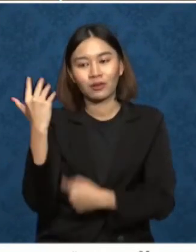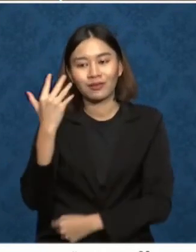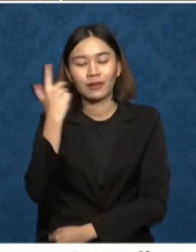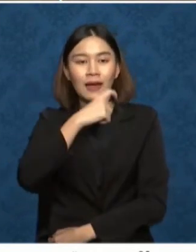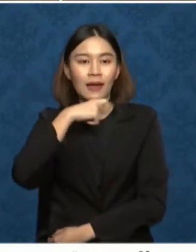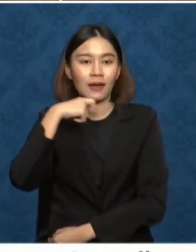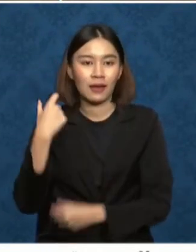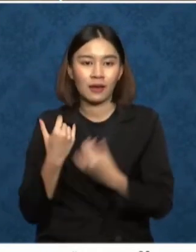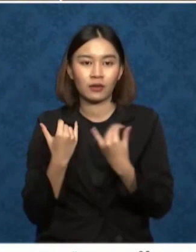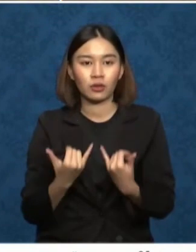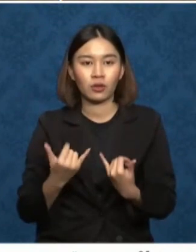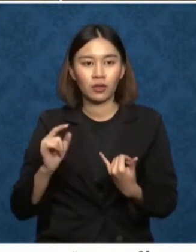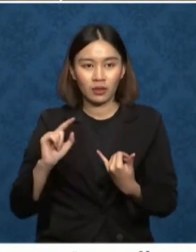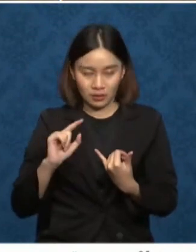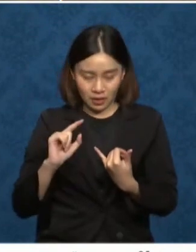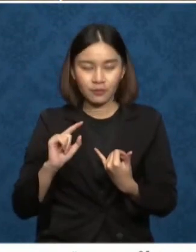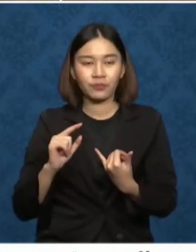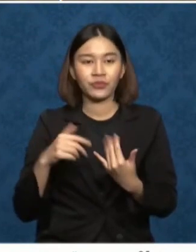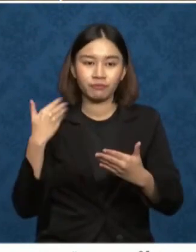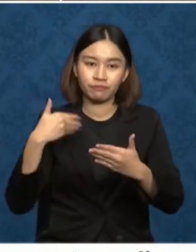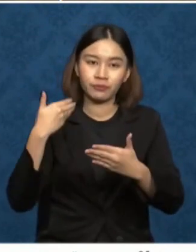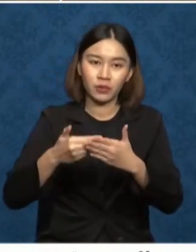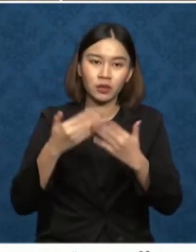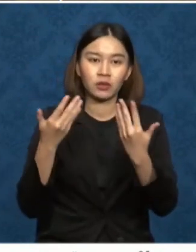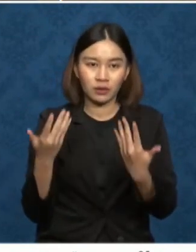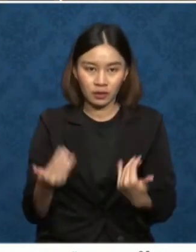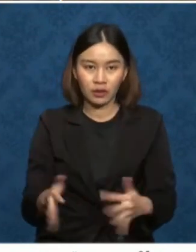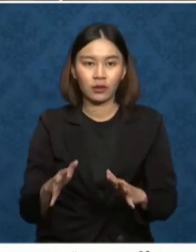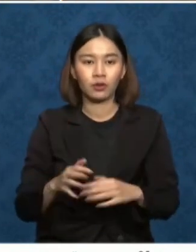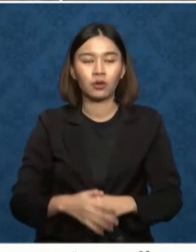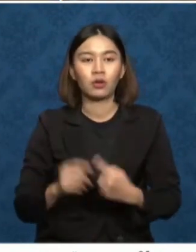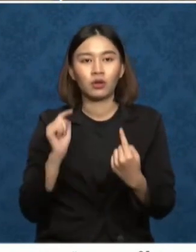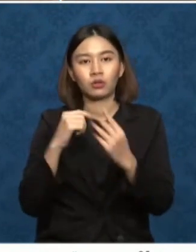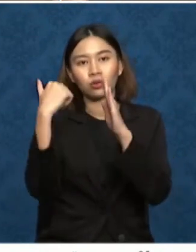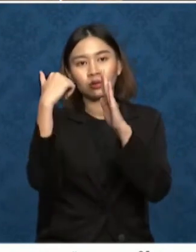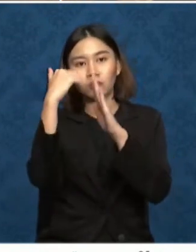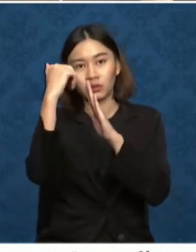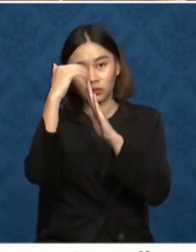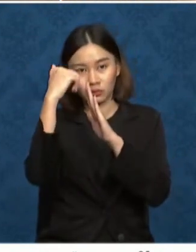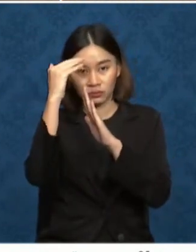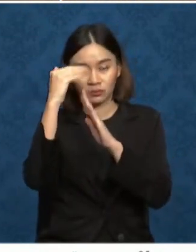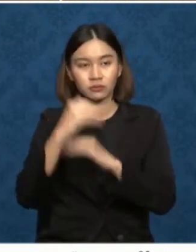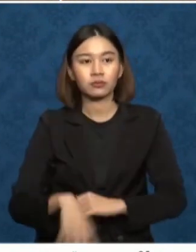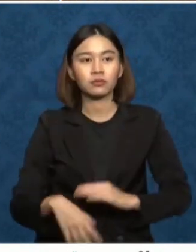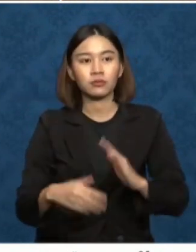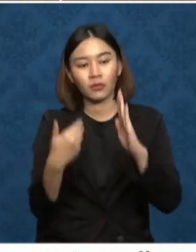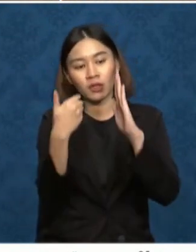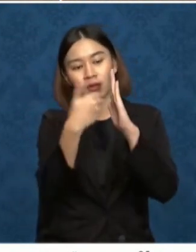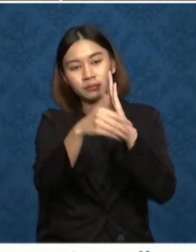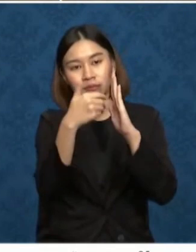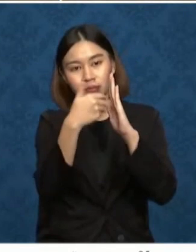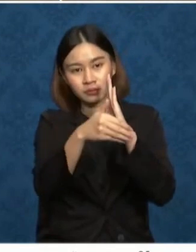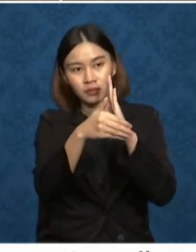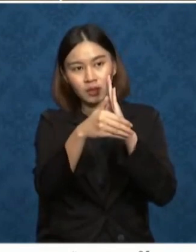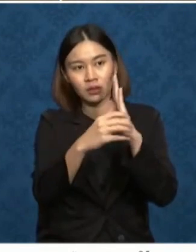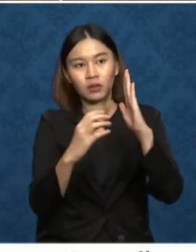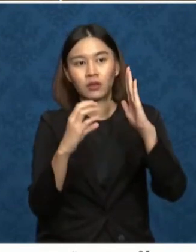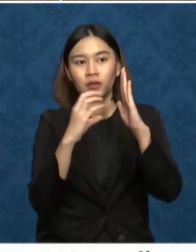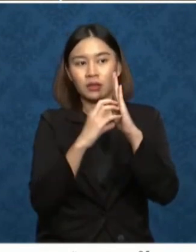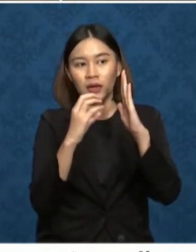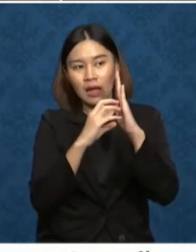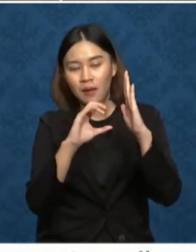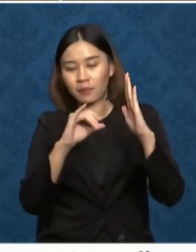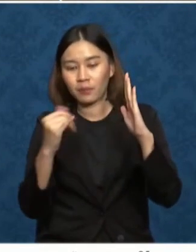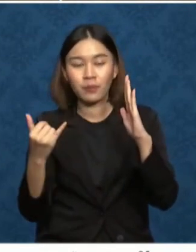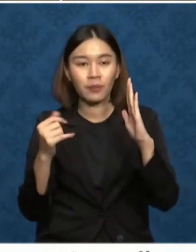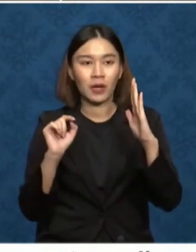ซึ่งตอนนี้ก็มาถึงแล้วครับท่านประธานภาคเหนือตอนบนภาคตอนออกเฉียงเหนือภาคกลางบางพื้น